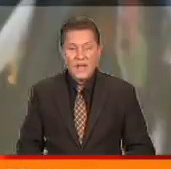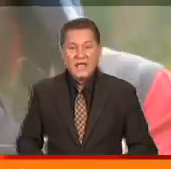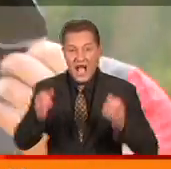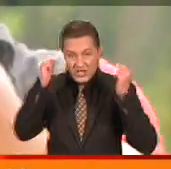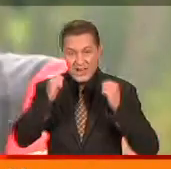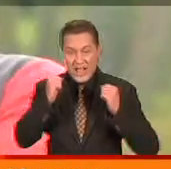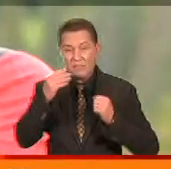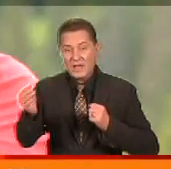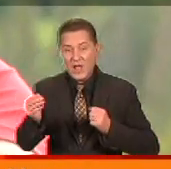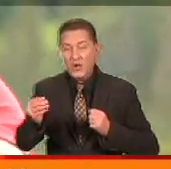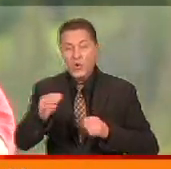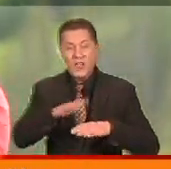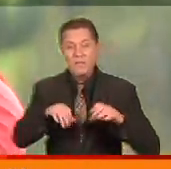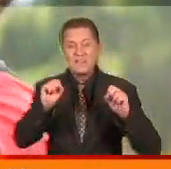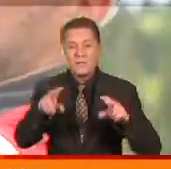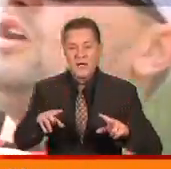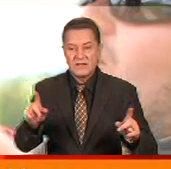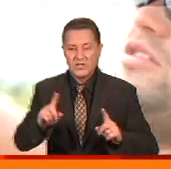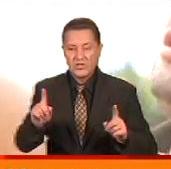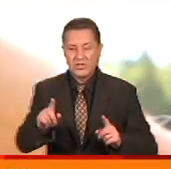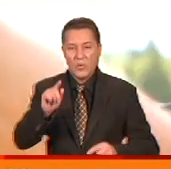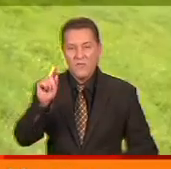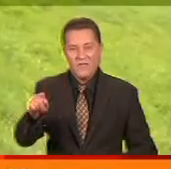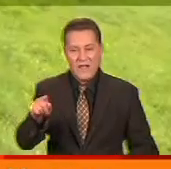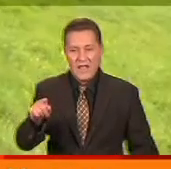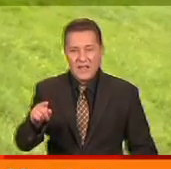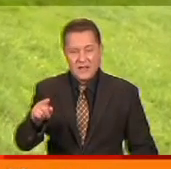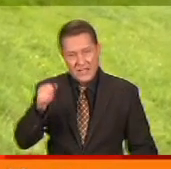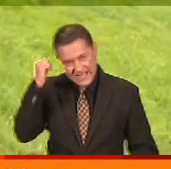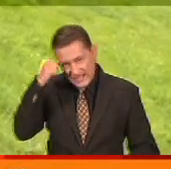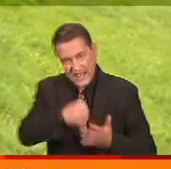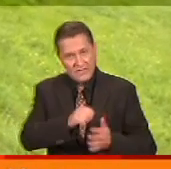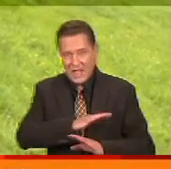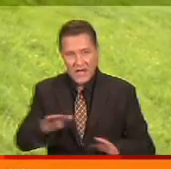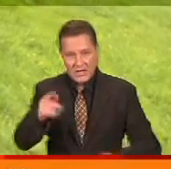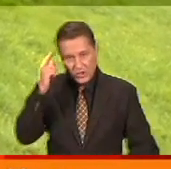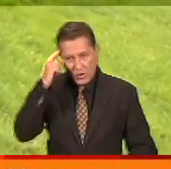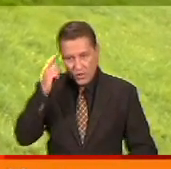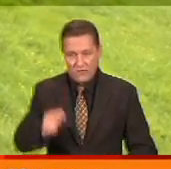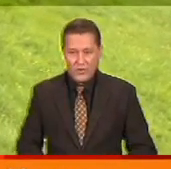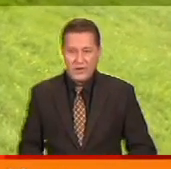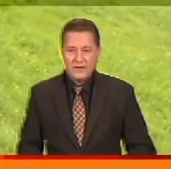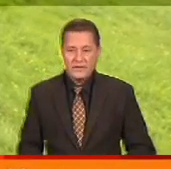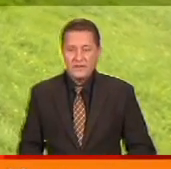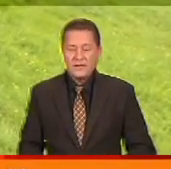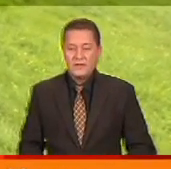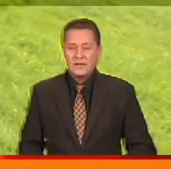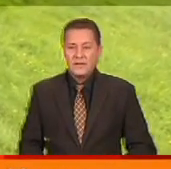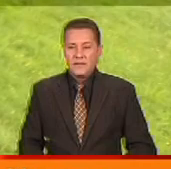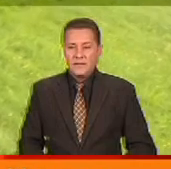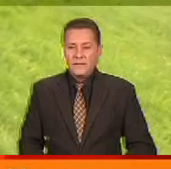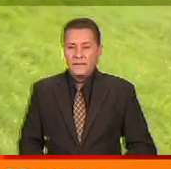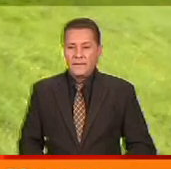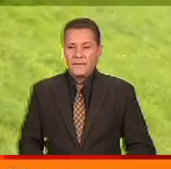безпечності, щоб ви не вдарилися там в гілку або що. О, дайте я вам застібну. Ну,